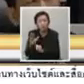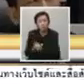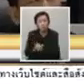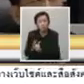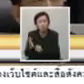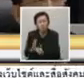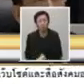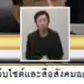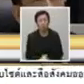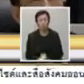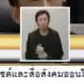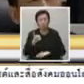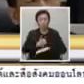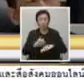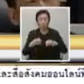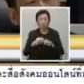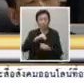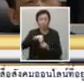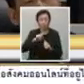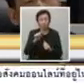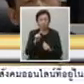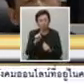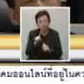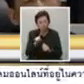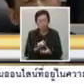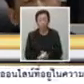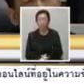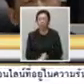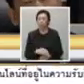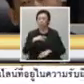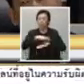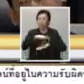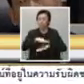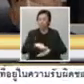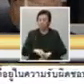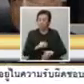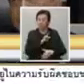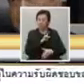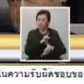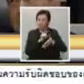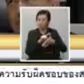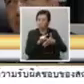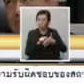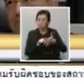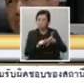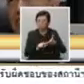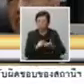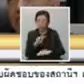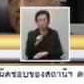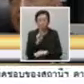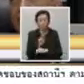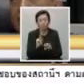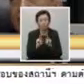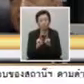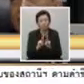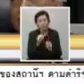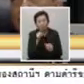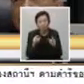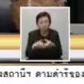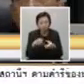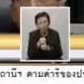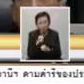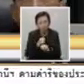ก็ยังเป็นหัวหน้าทีมเศรษฐกิจโอ้เยอะแยะเหลือเกินนะครับนะแล้วยังเป็นประธานคณะทำงานต่